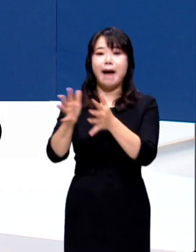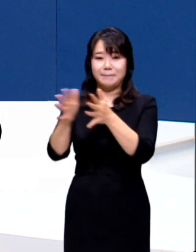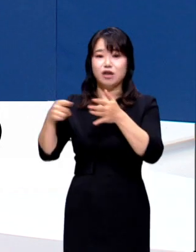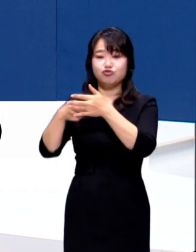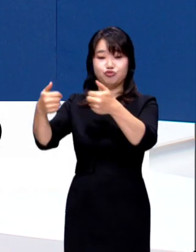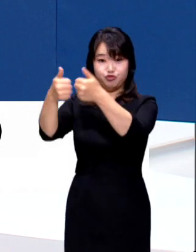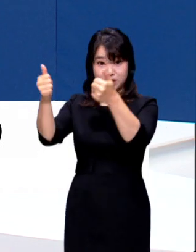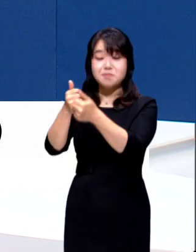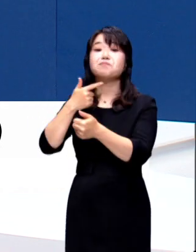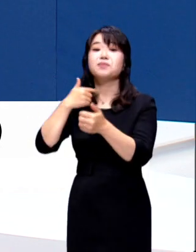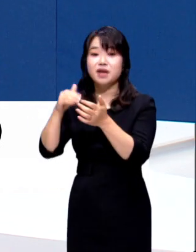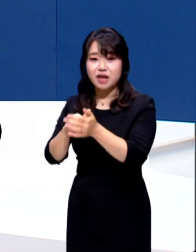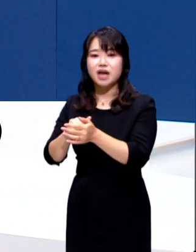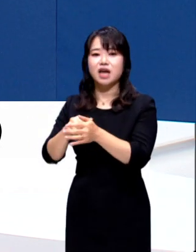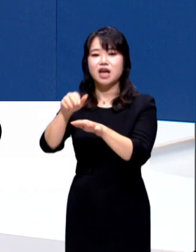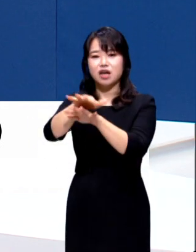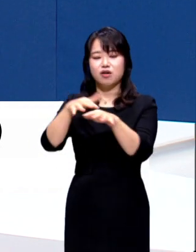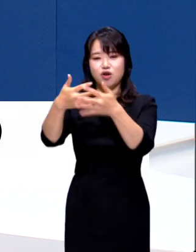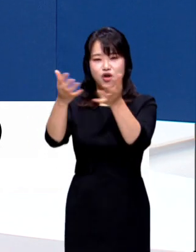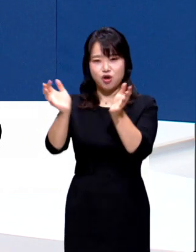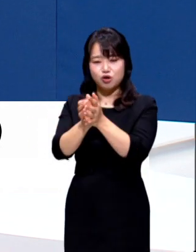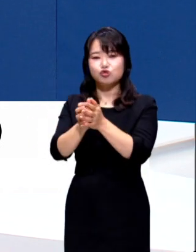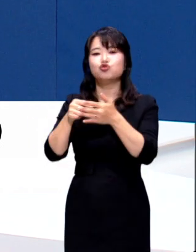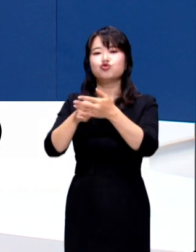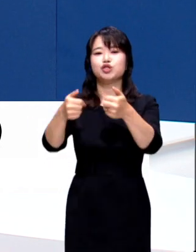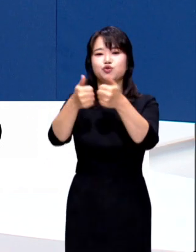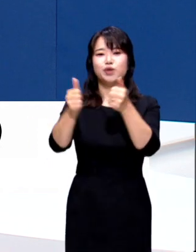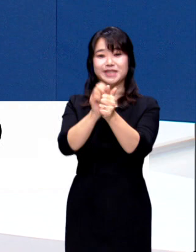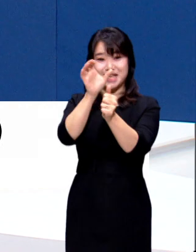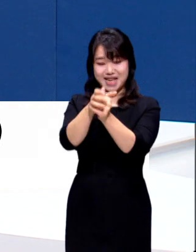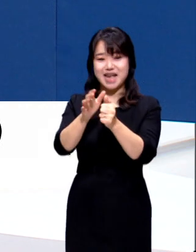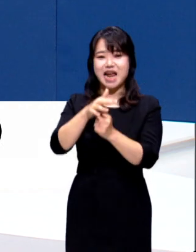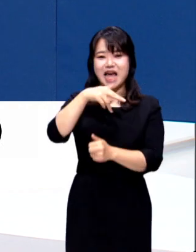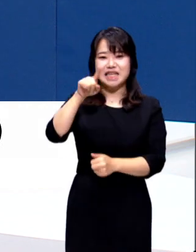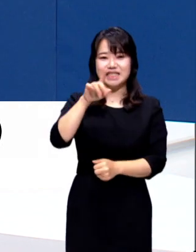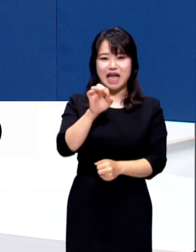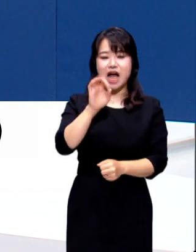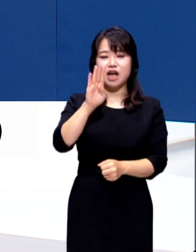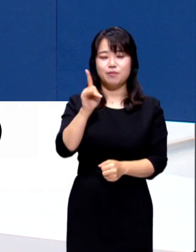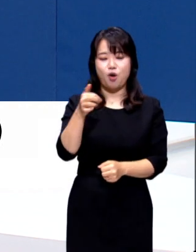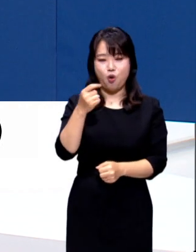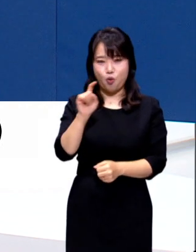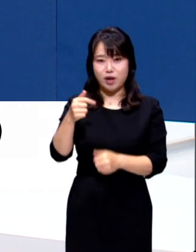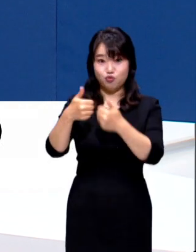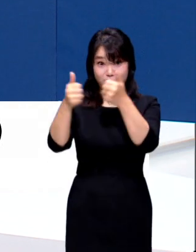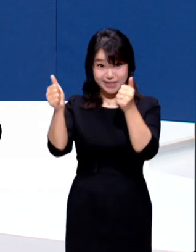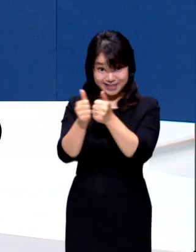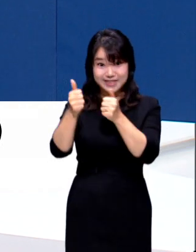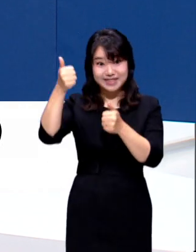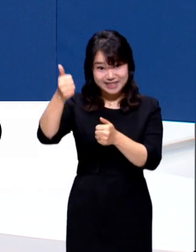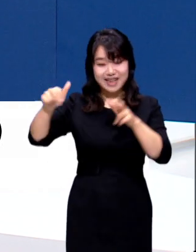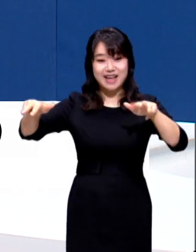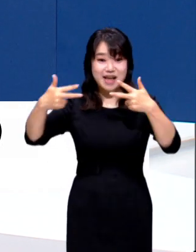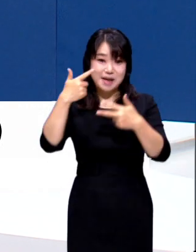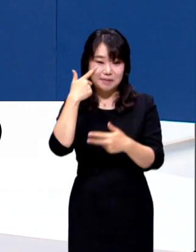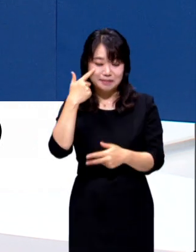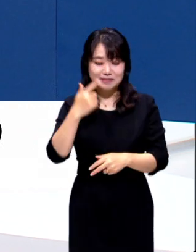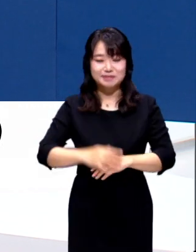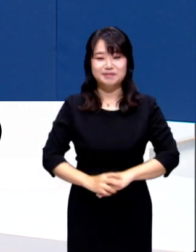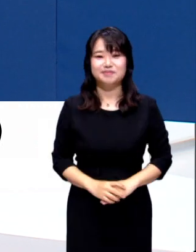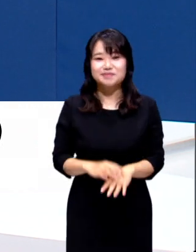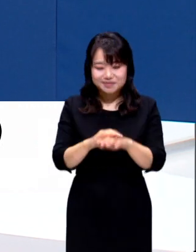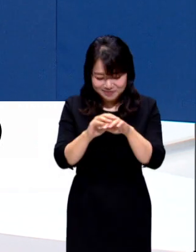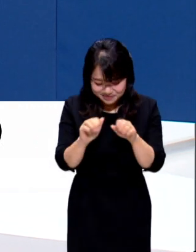추진위원장에서 현재 재건축연합회 추진위원장을 맡고 있는 장병권 위원장을 화상으로 연결합니다. 네, 장병권